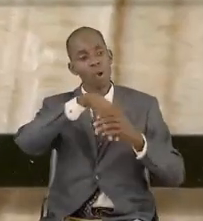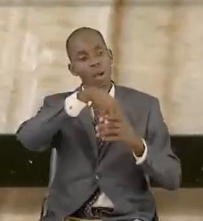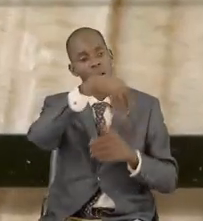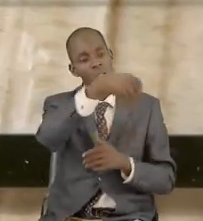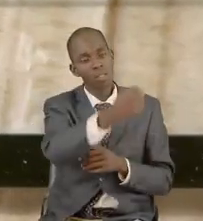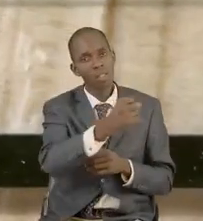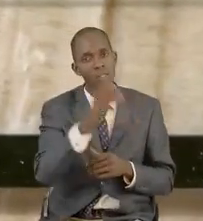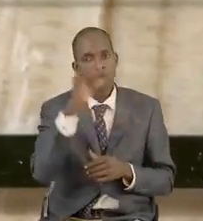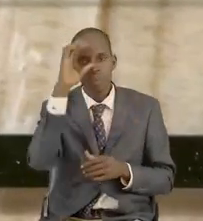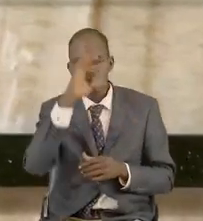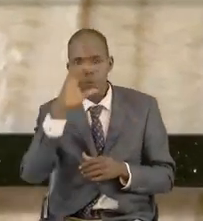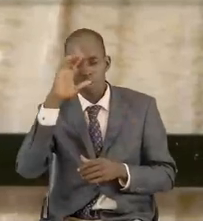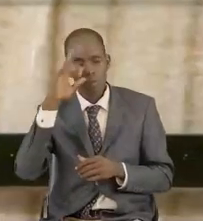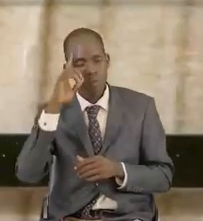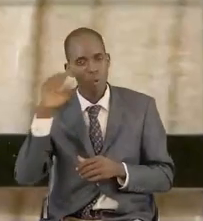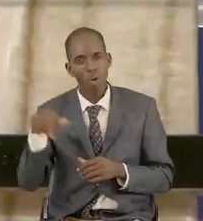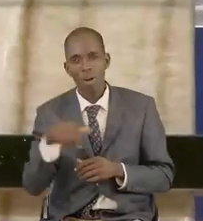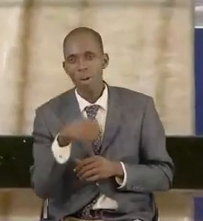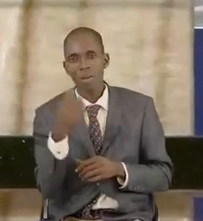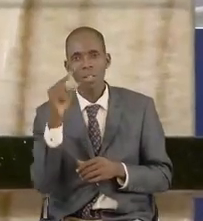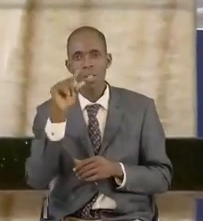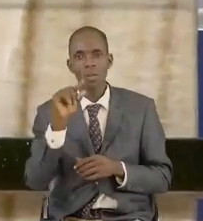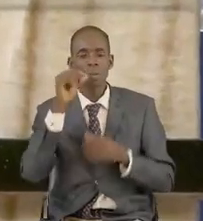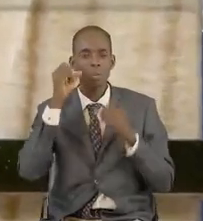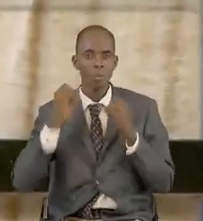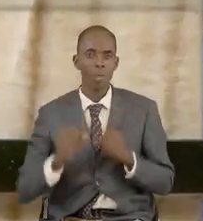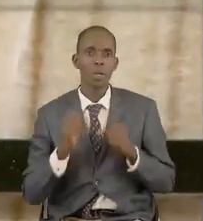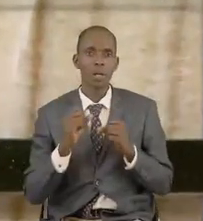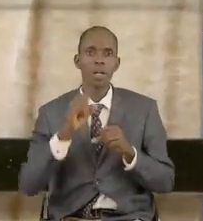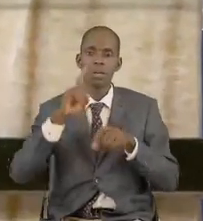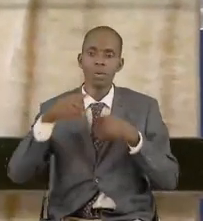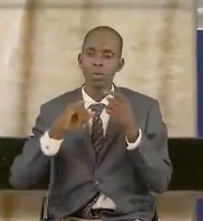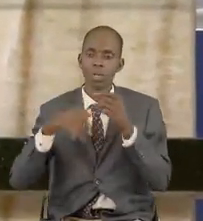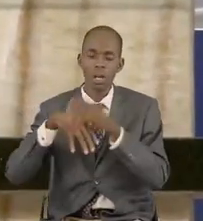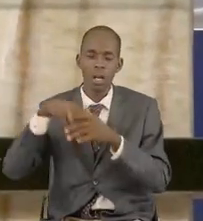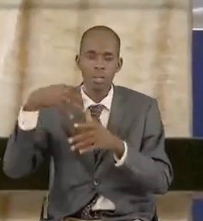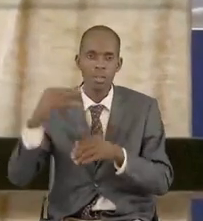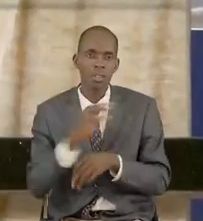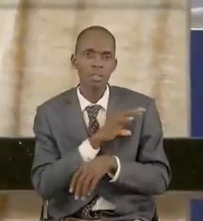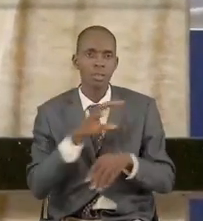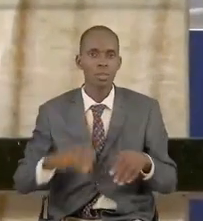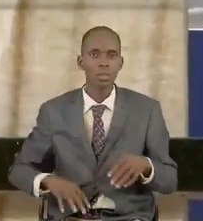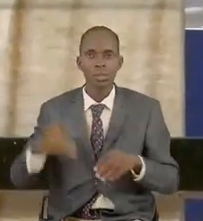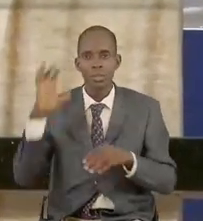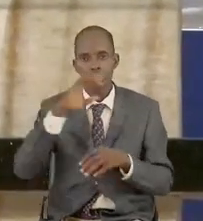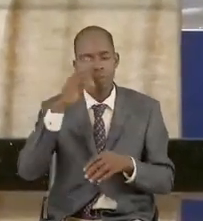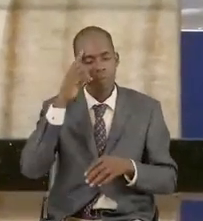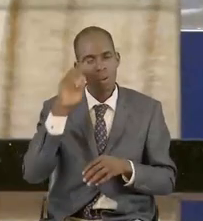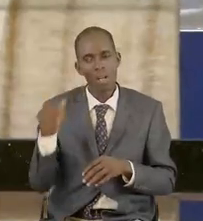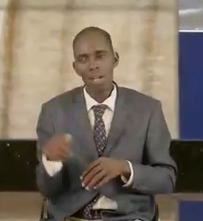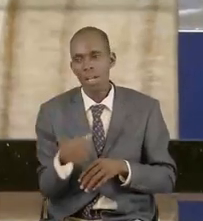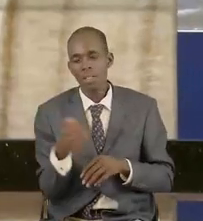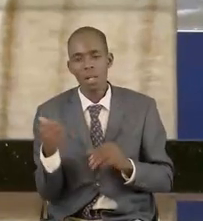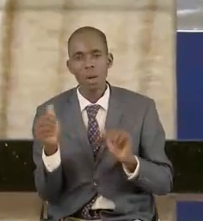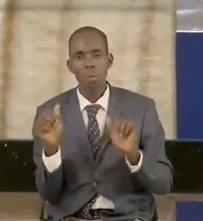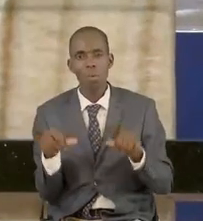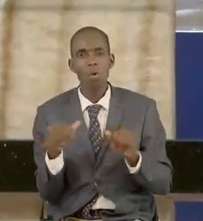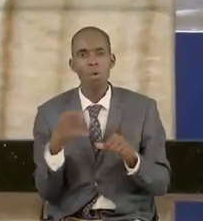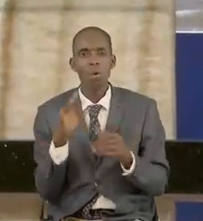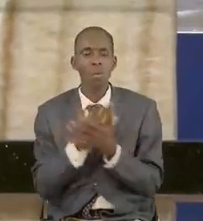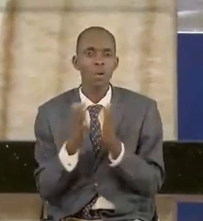si tu vas hors de Christ tu cherches un pouvoir tu vas hors de Christ tu cherches